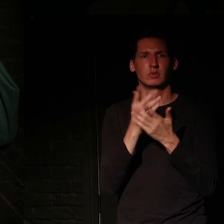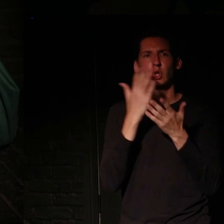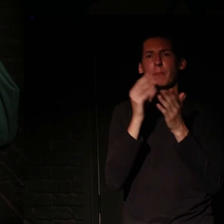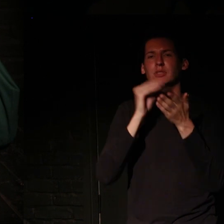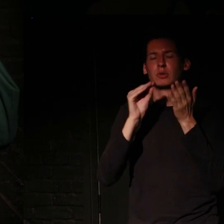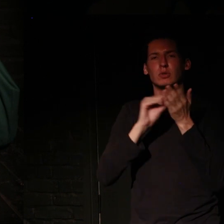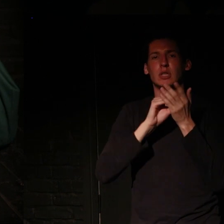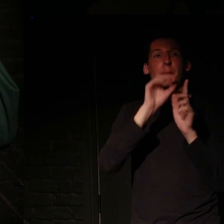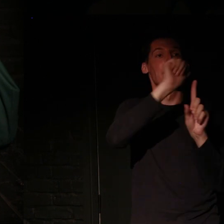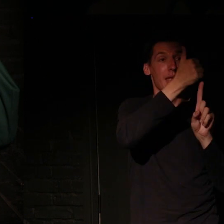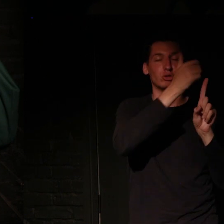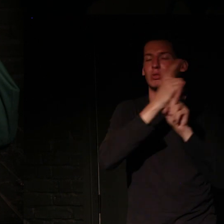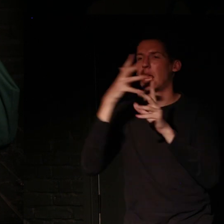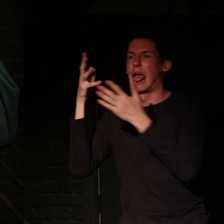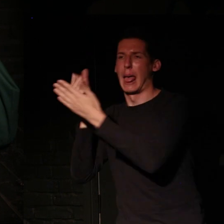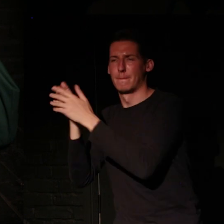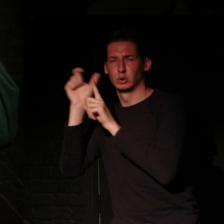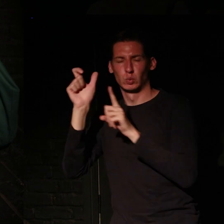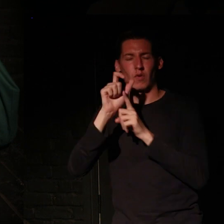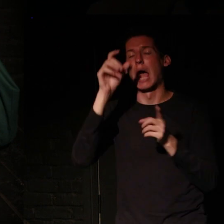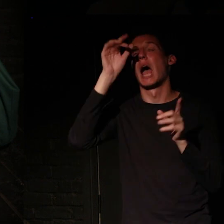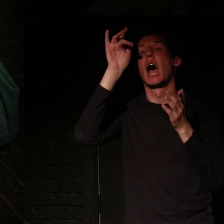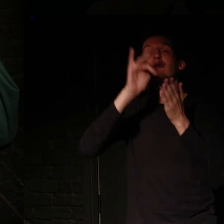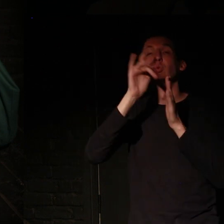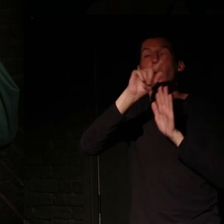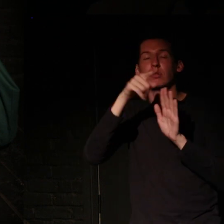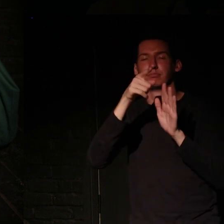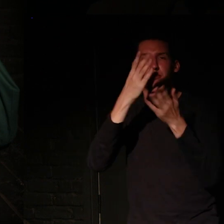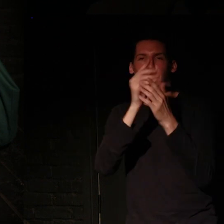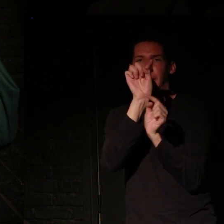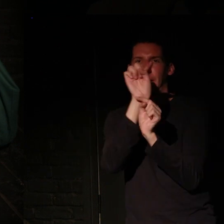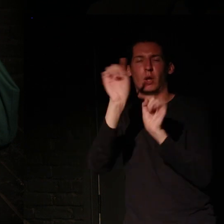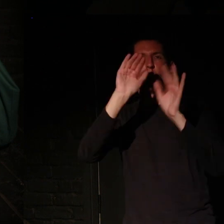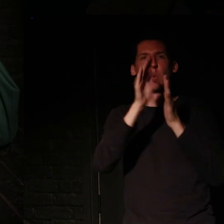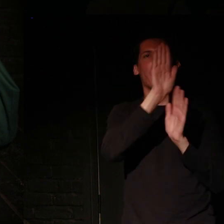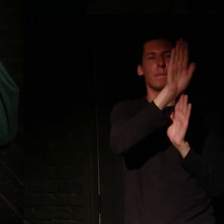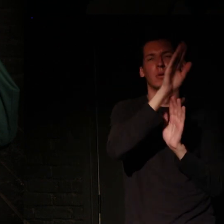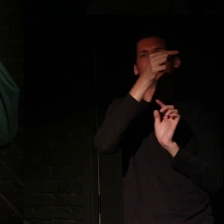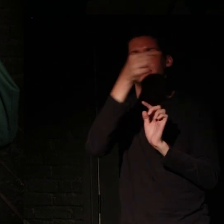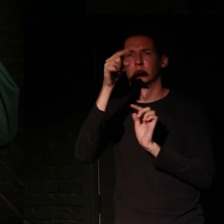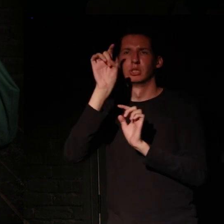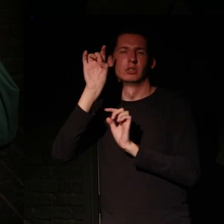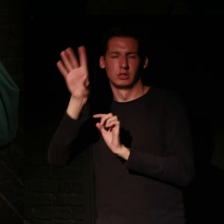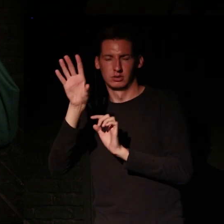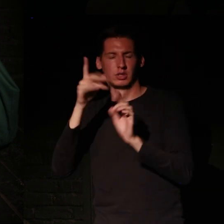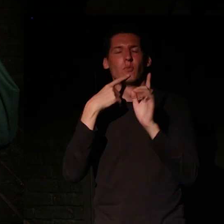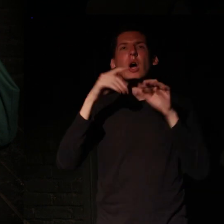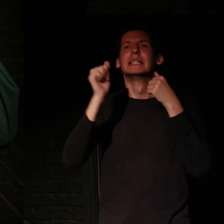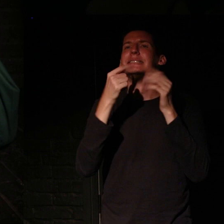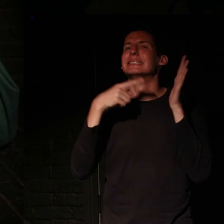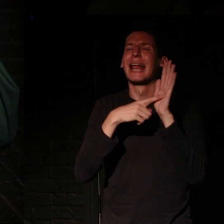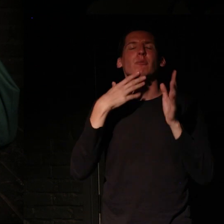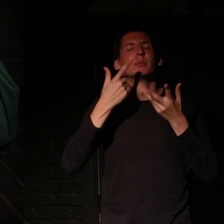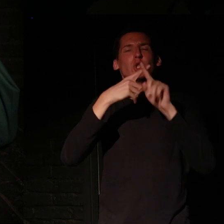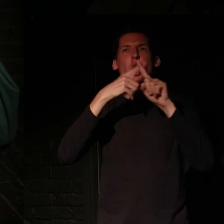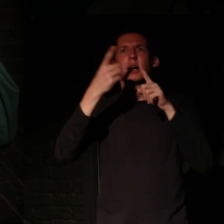pisała tylko pierwszą i ostatnią literę, a w środku myślnik, żeby w ten sposób przełamać jakiś